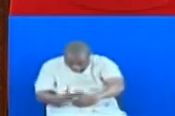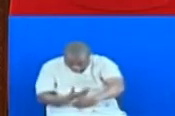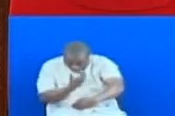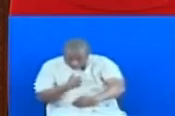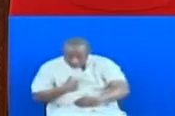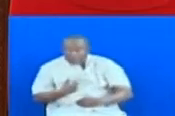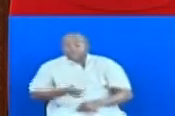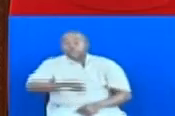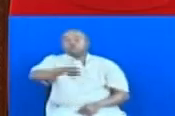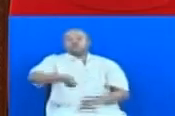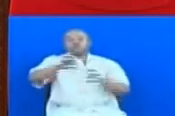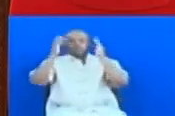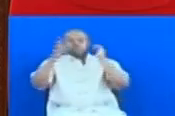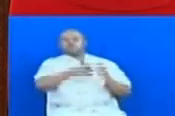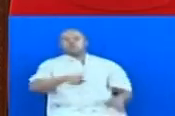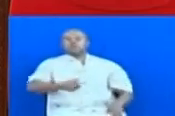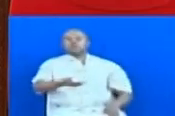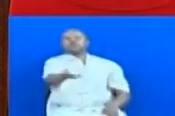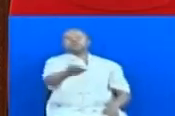Rais.